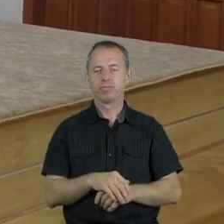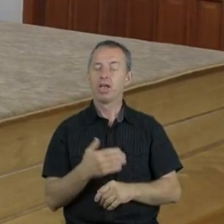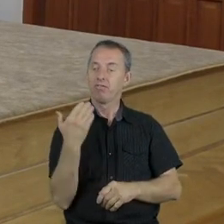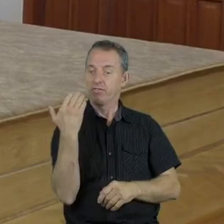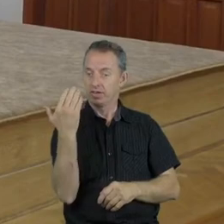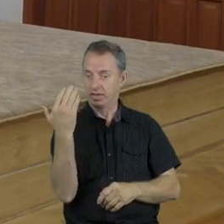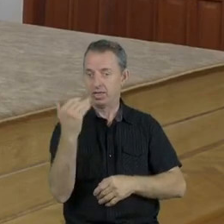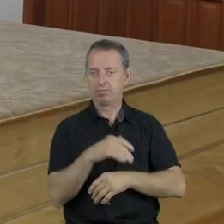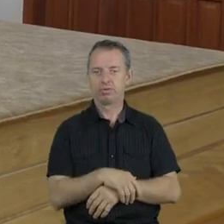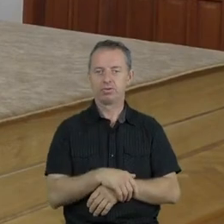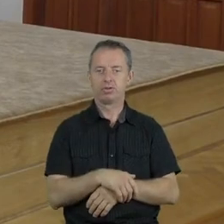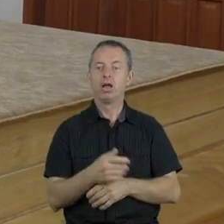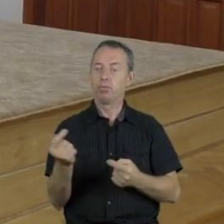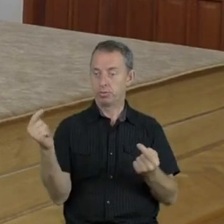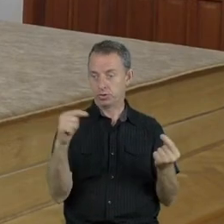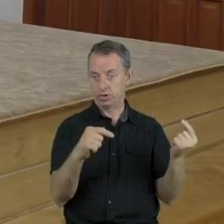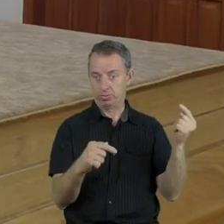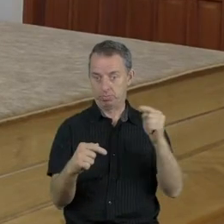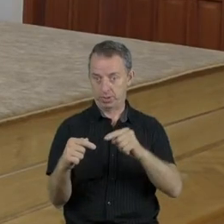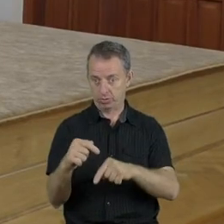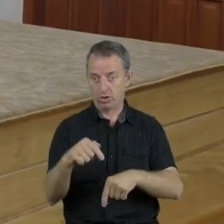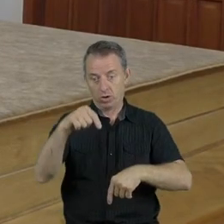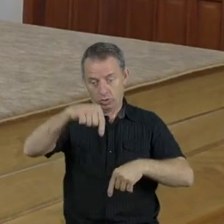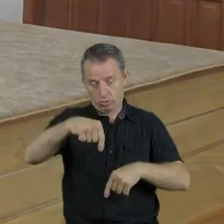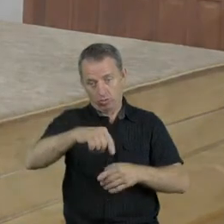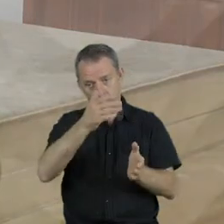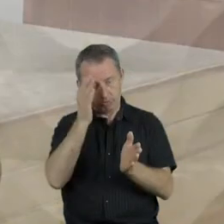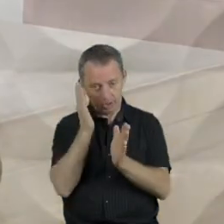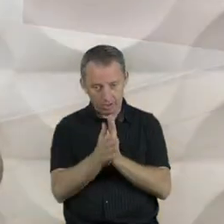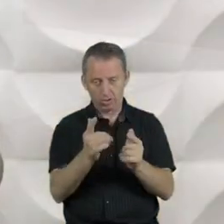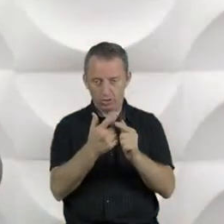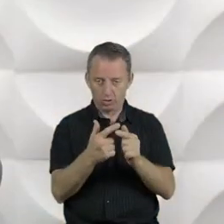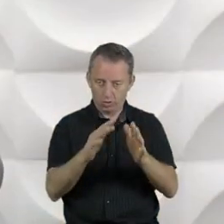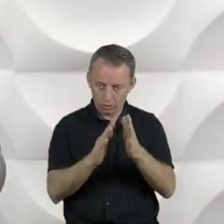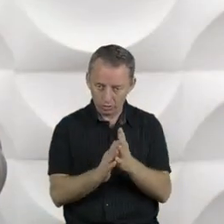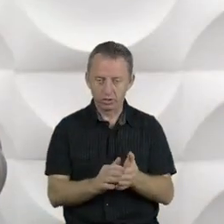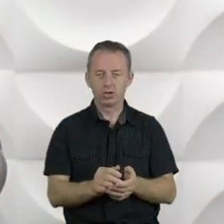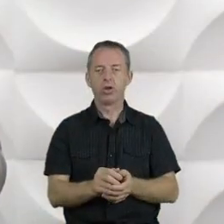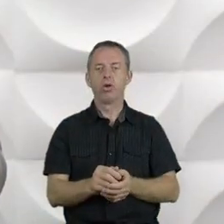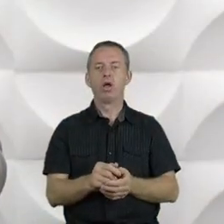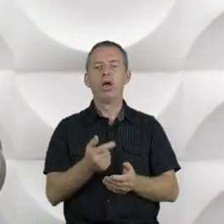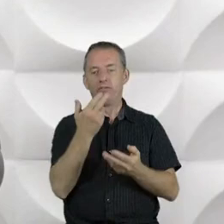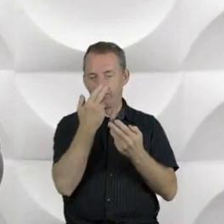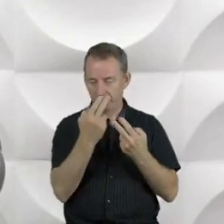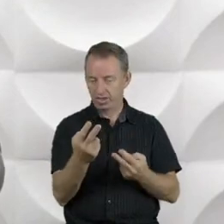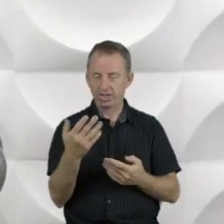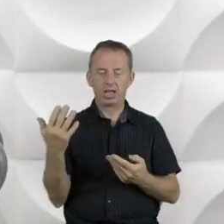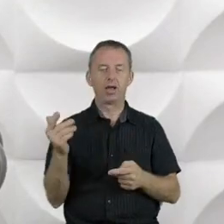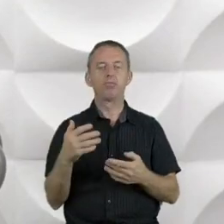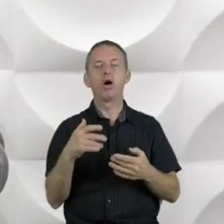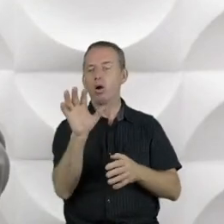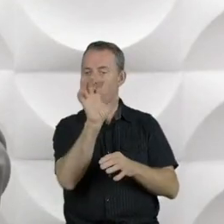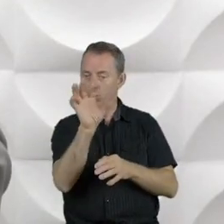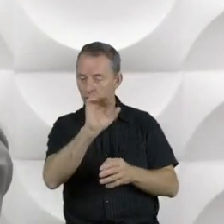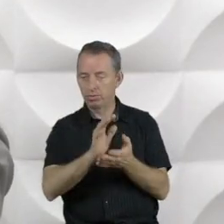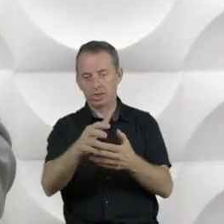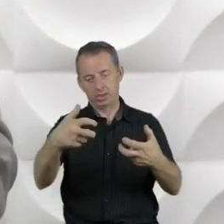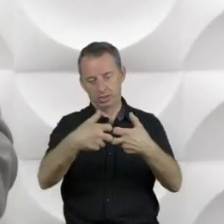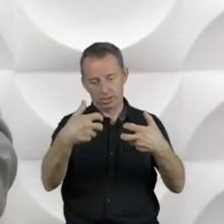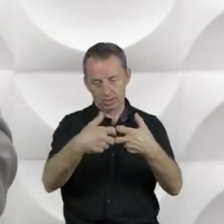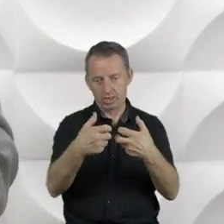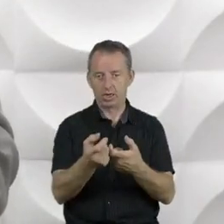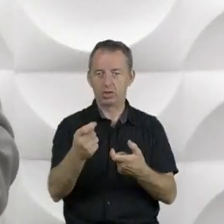Witam przybyłych tutaj bezpośrednio do kaplicy, witam oglądających przez łącza internetowe.